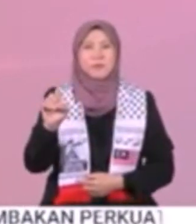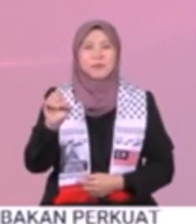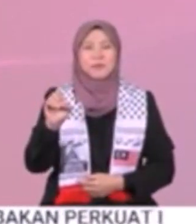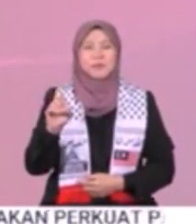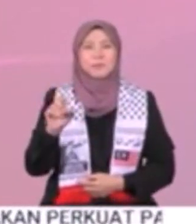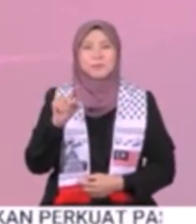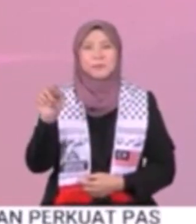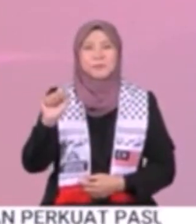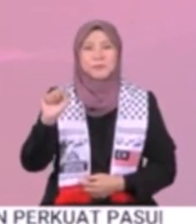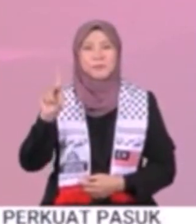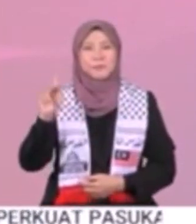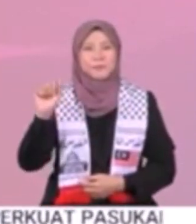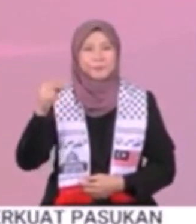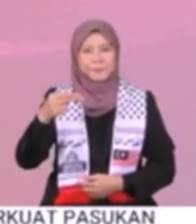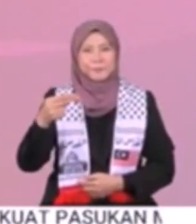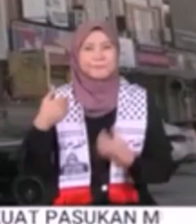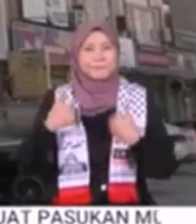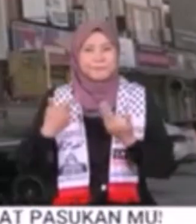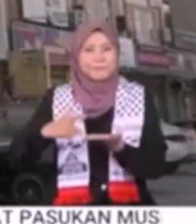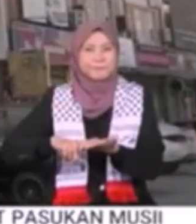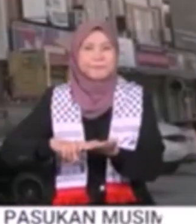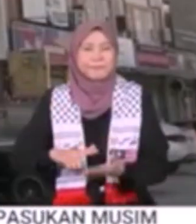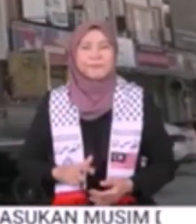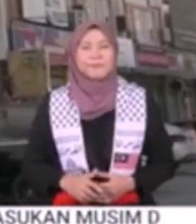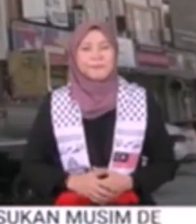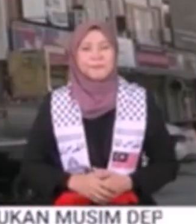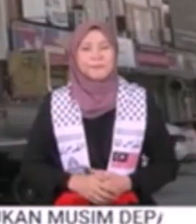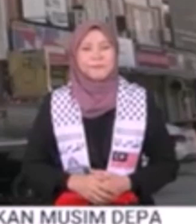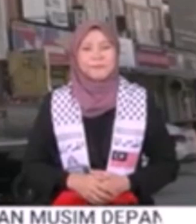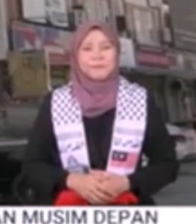Ahmad ada kupasannya.